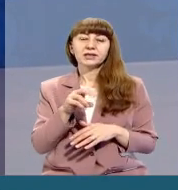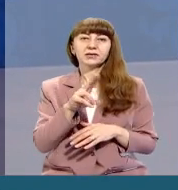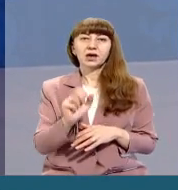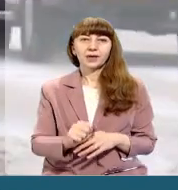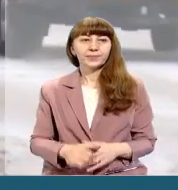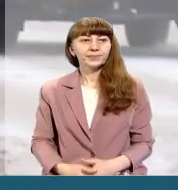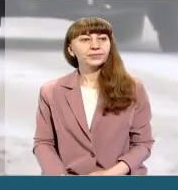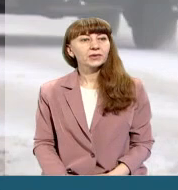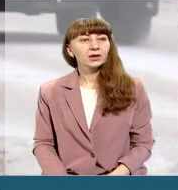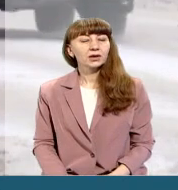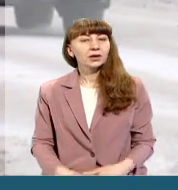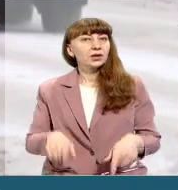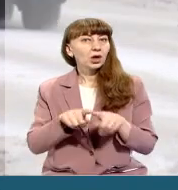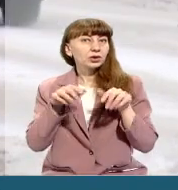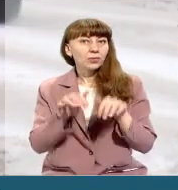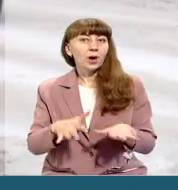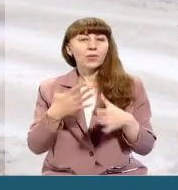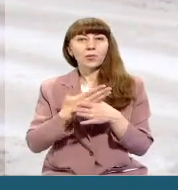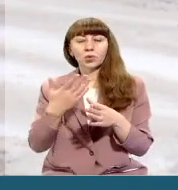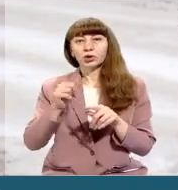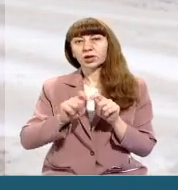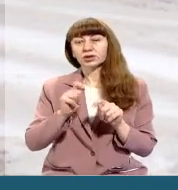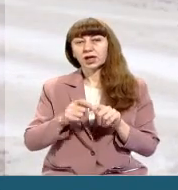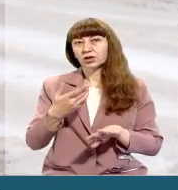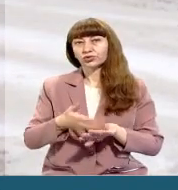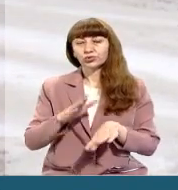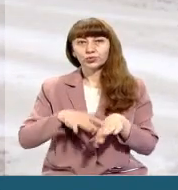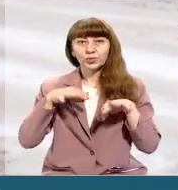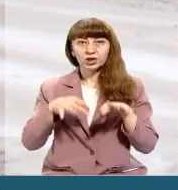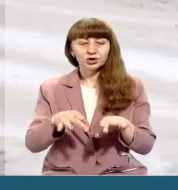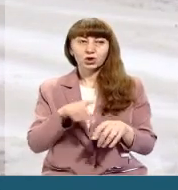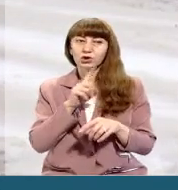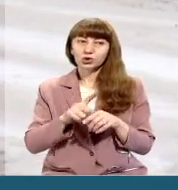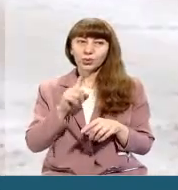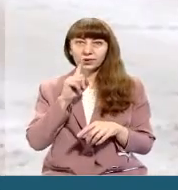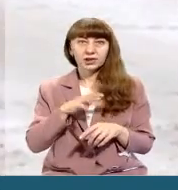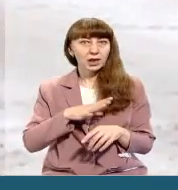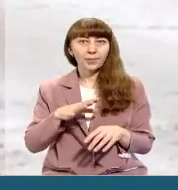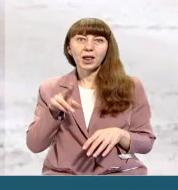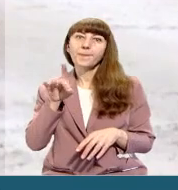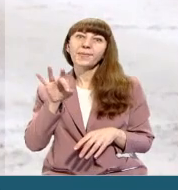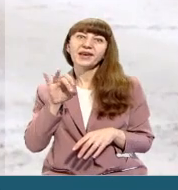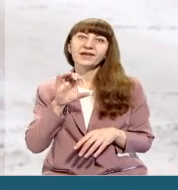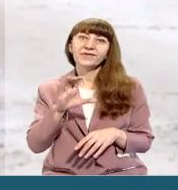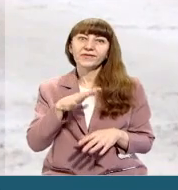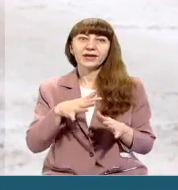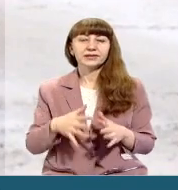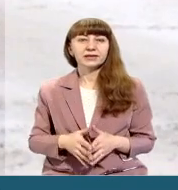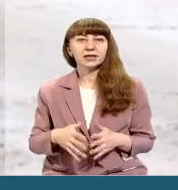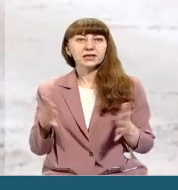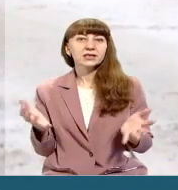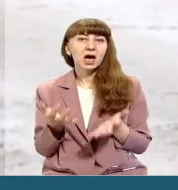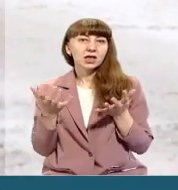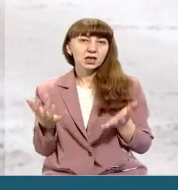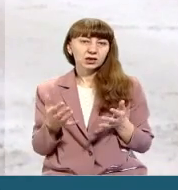дороге такие меры позволят контролировать большегрузы чтобы водители не допускали перевес В итоге сохранять